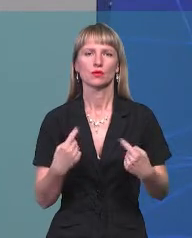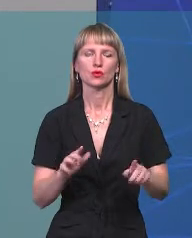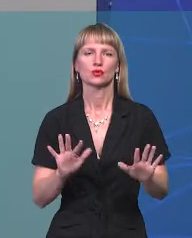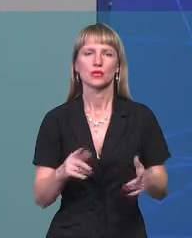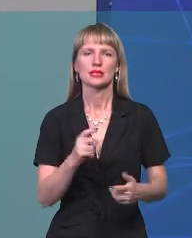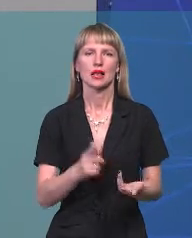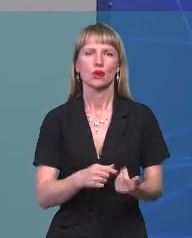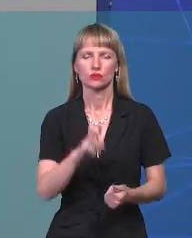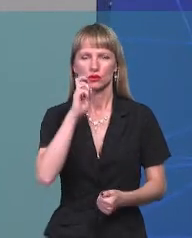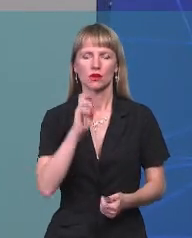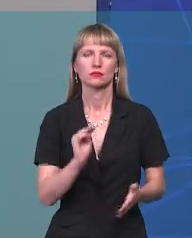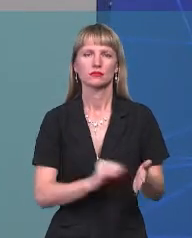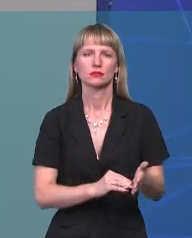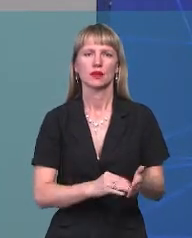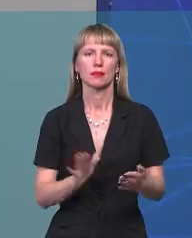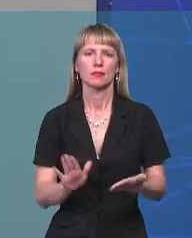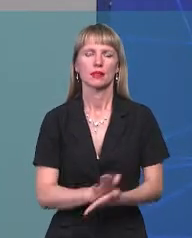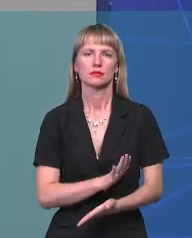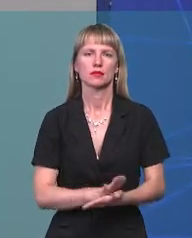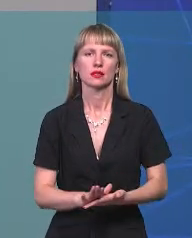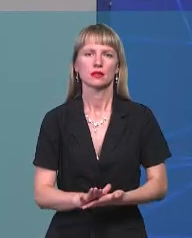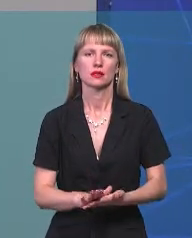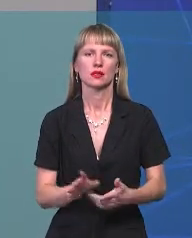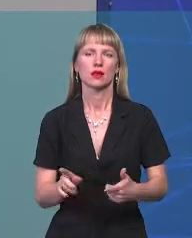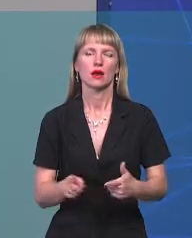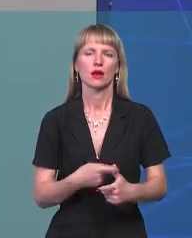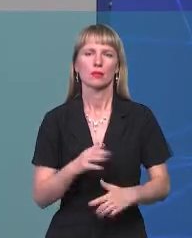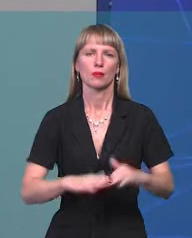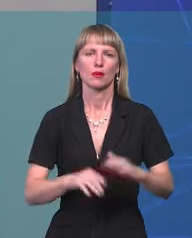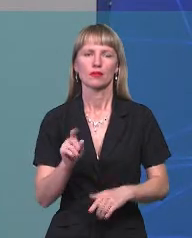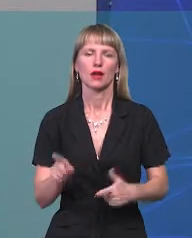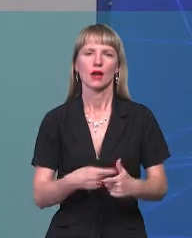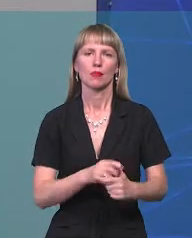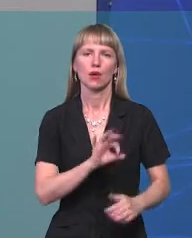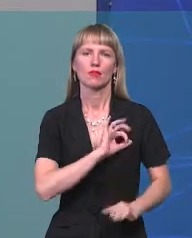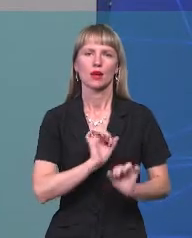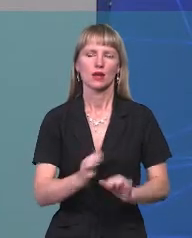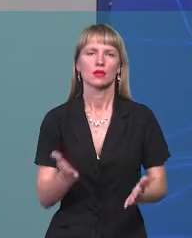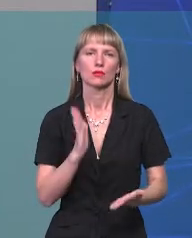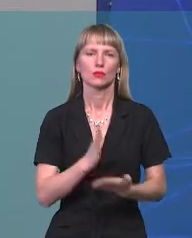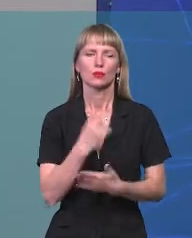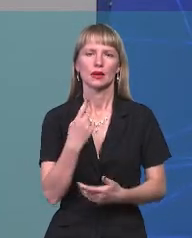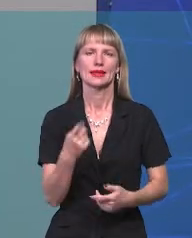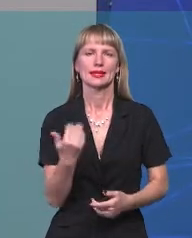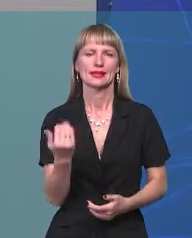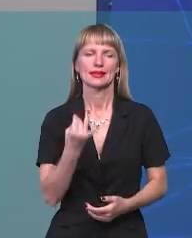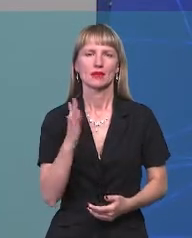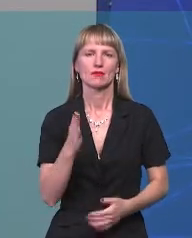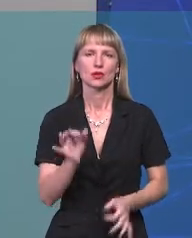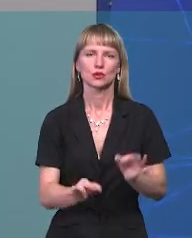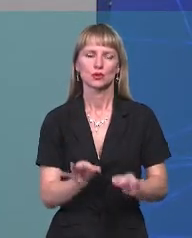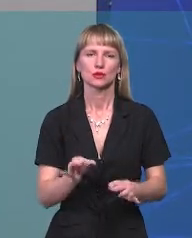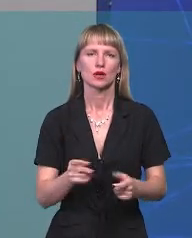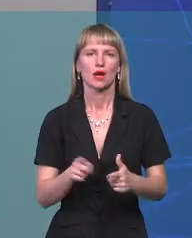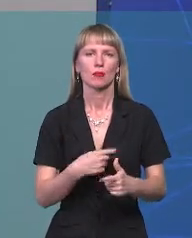за рахунок держави призначують безкоштовно або фахівців, або адвокатів, які будуть представляти їх інтереси в суді, або